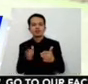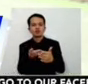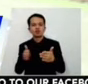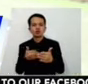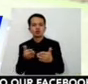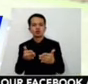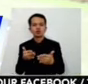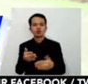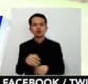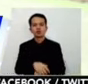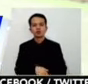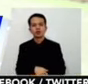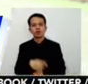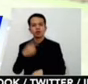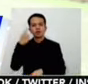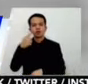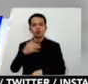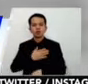pledge.